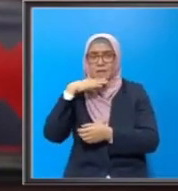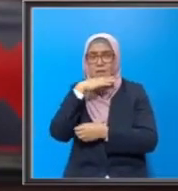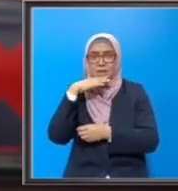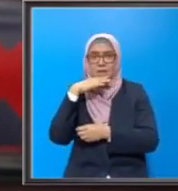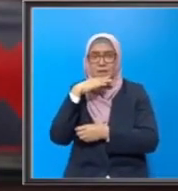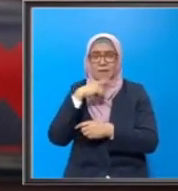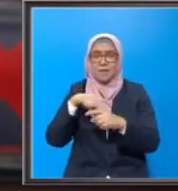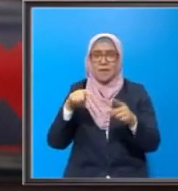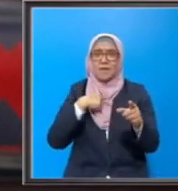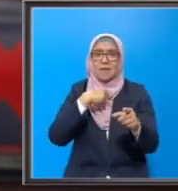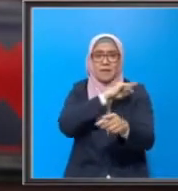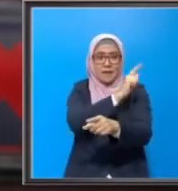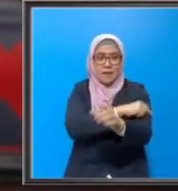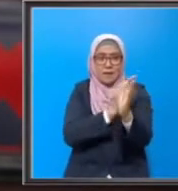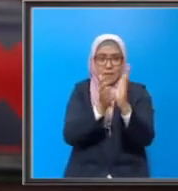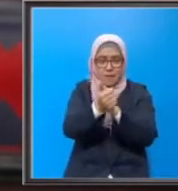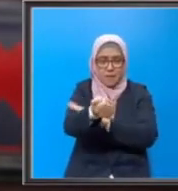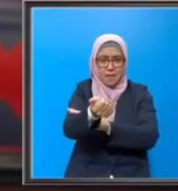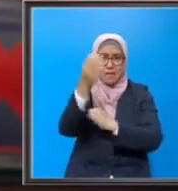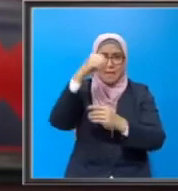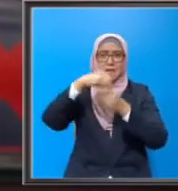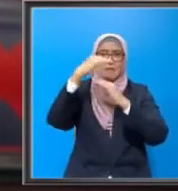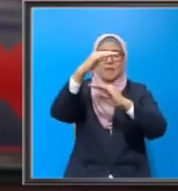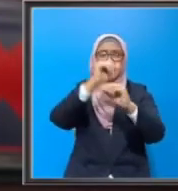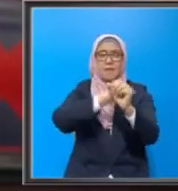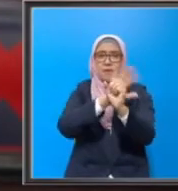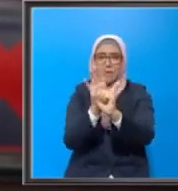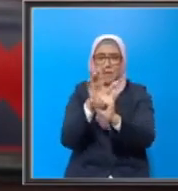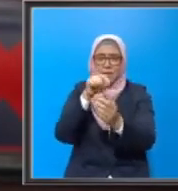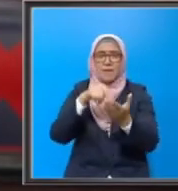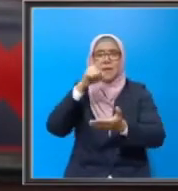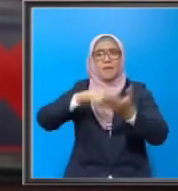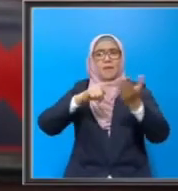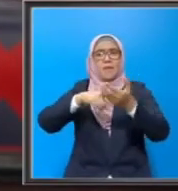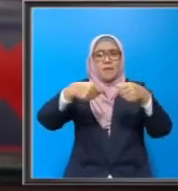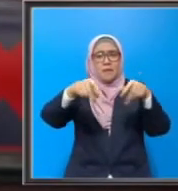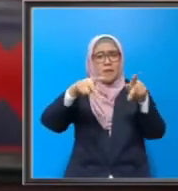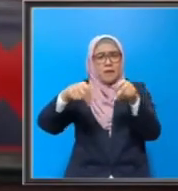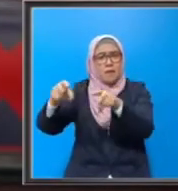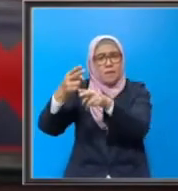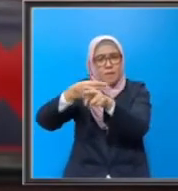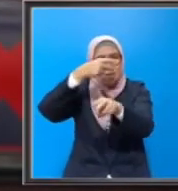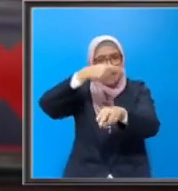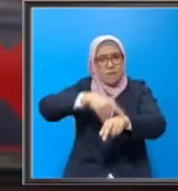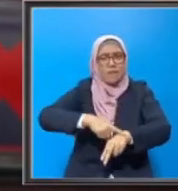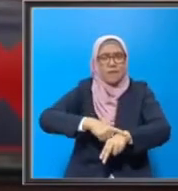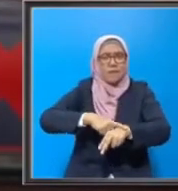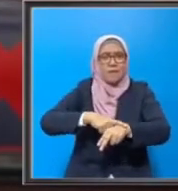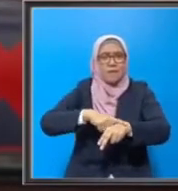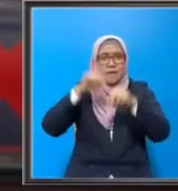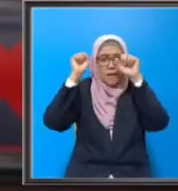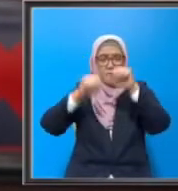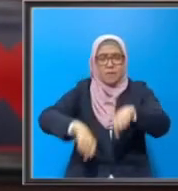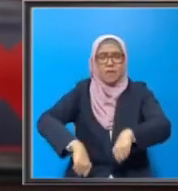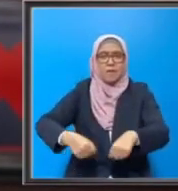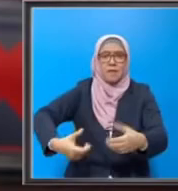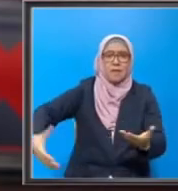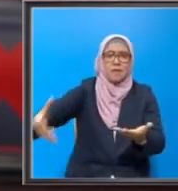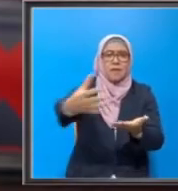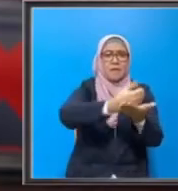copy ini apakah belum peluang jangka pendek yang dibuka untuk beliau meraih sumber